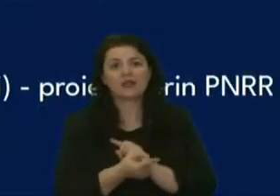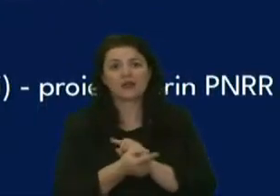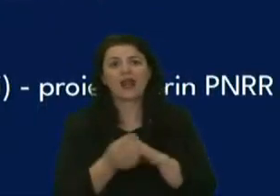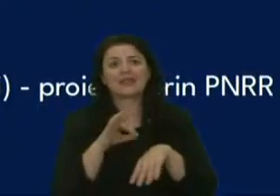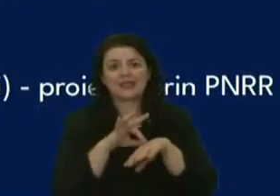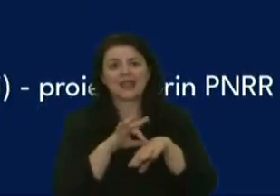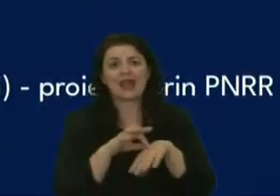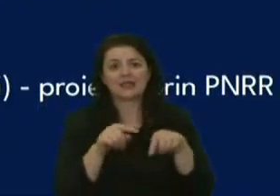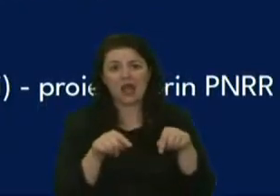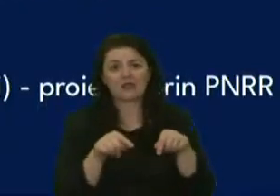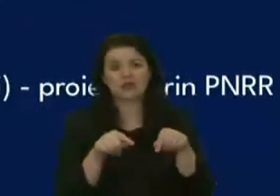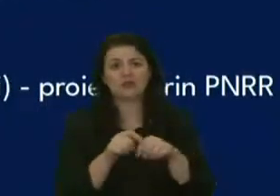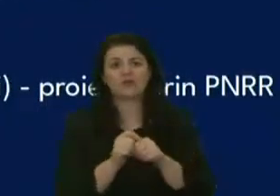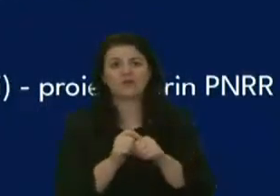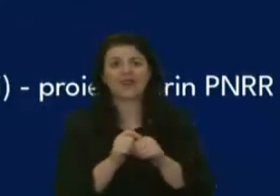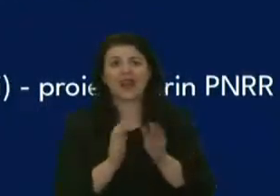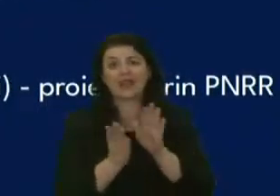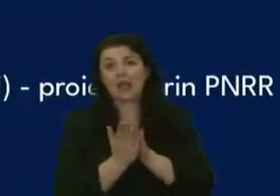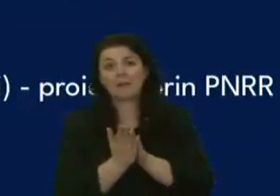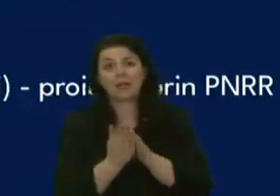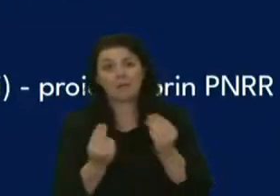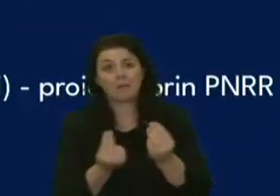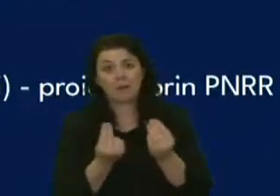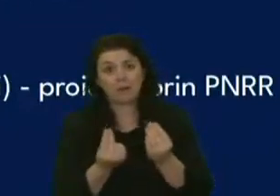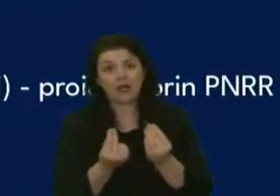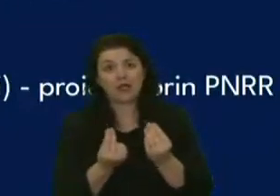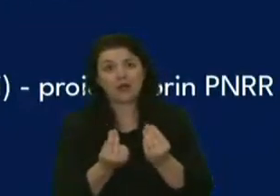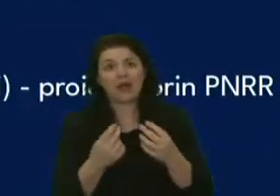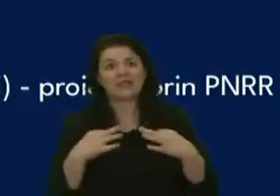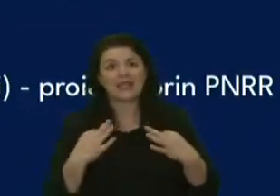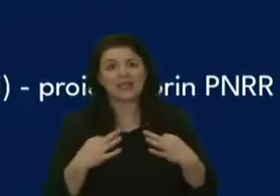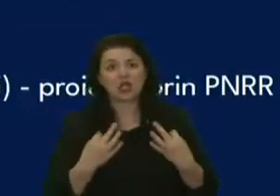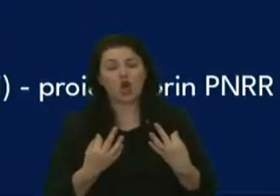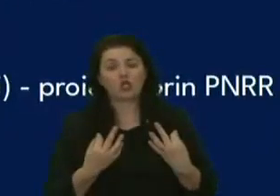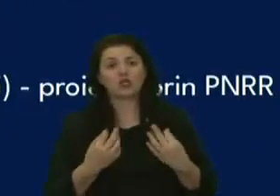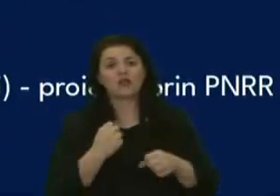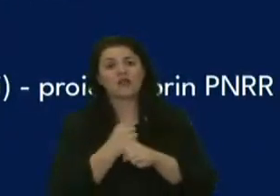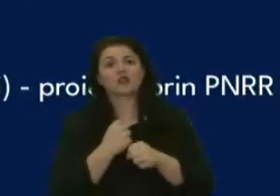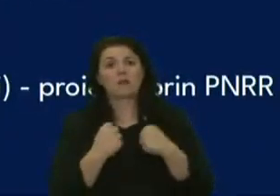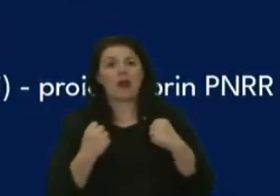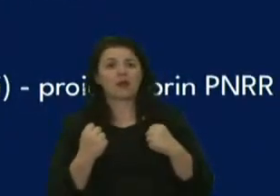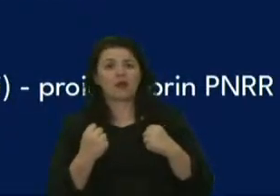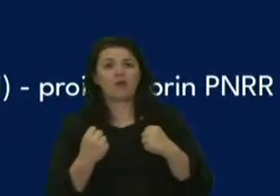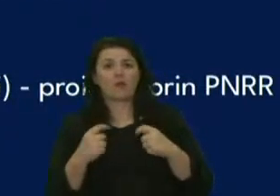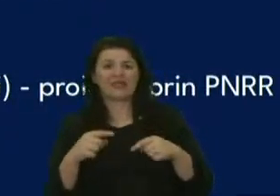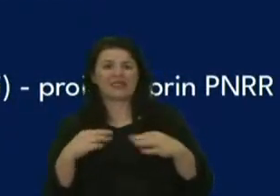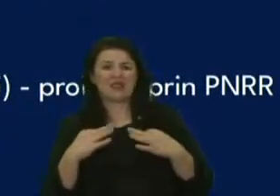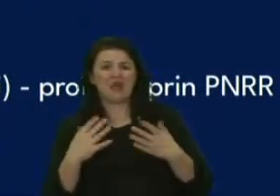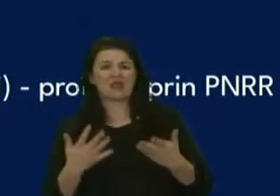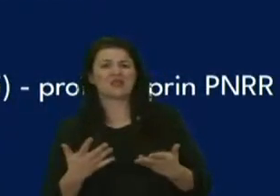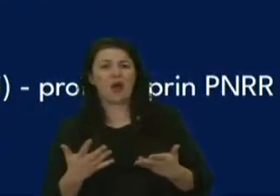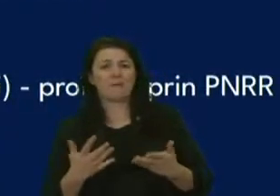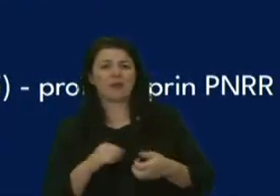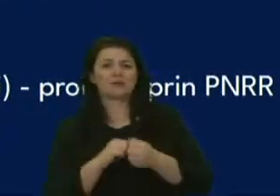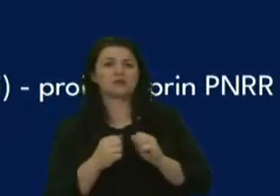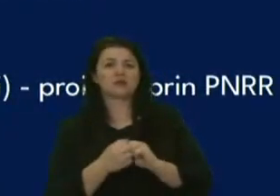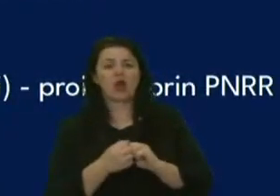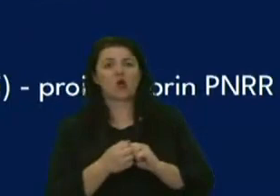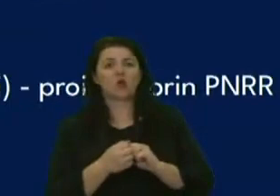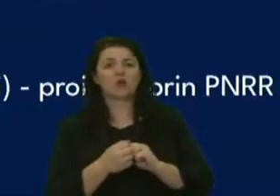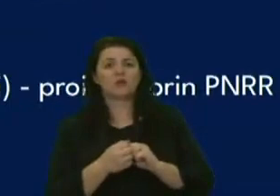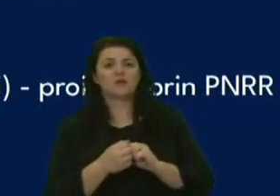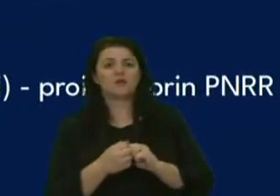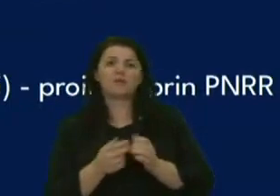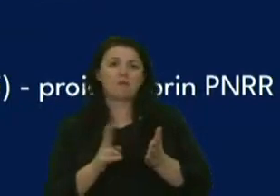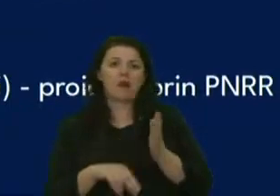este aceasta cu cât ne adaptăm mai repede cu atât ne va fi mai bine și vom fi mai sănătoși Cu cât o facem mai greu vom avea sănătate mai slabă sau mai proastă și